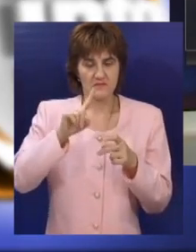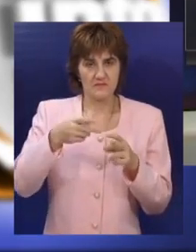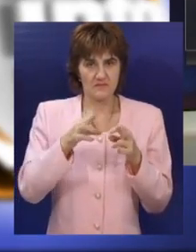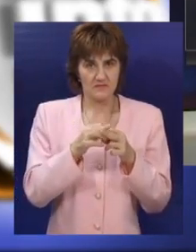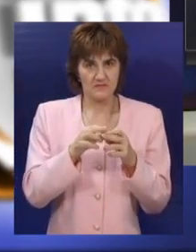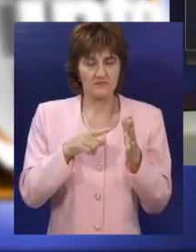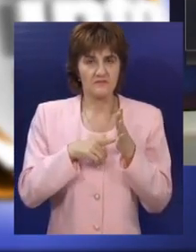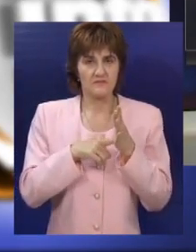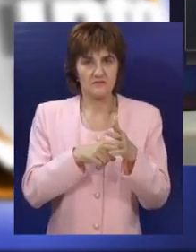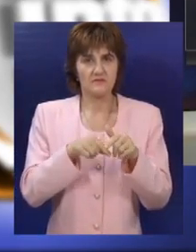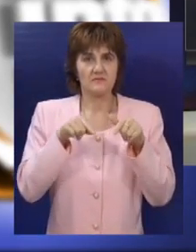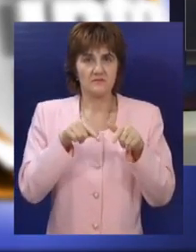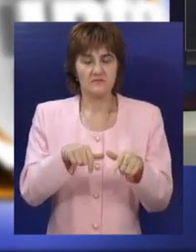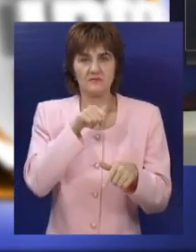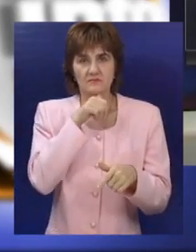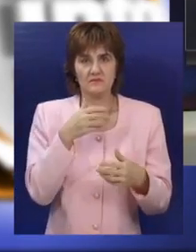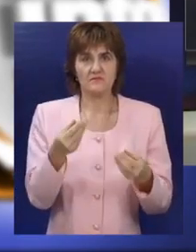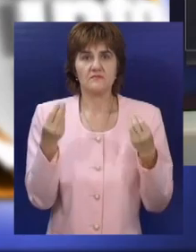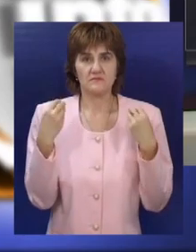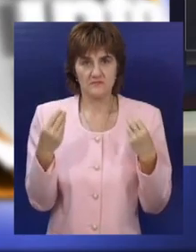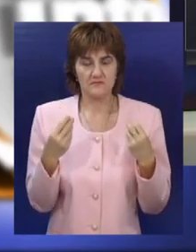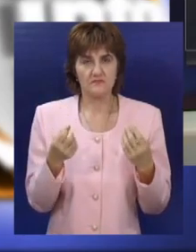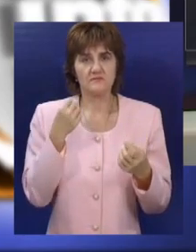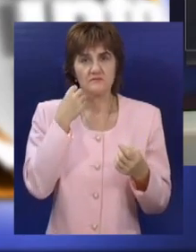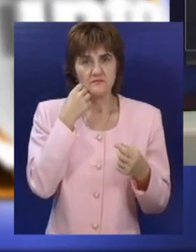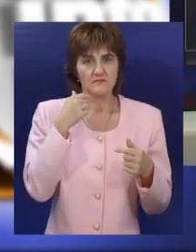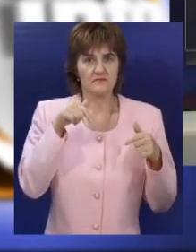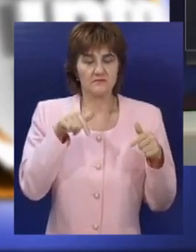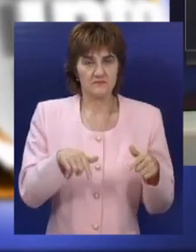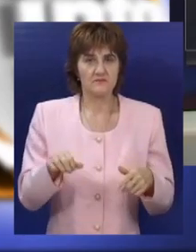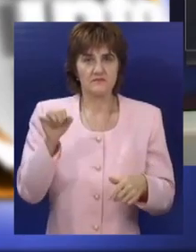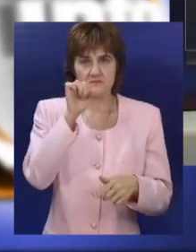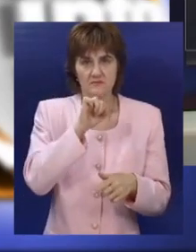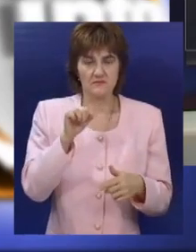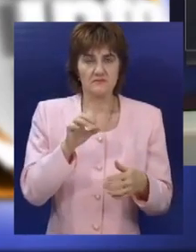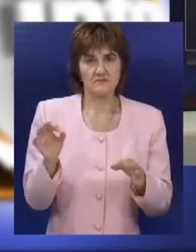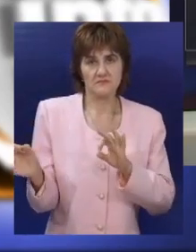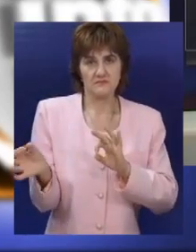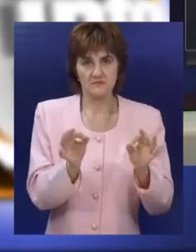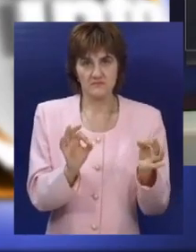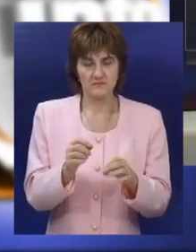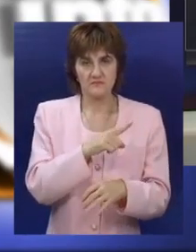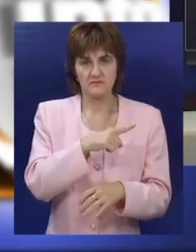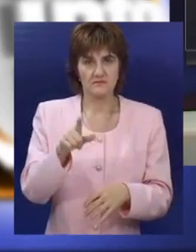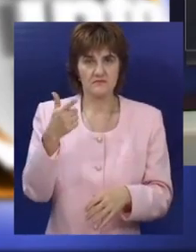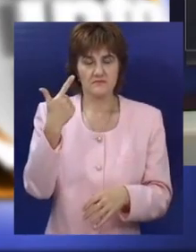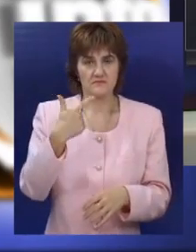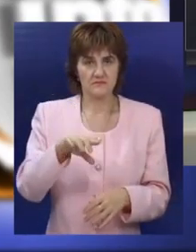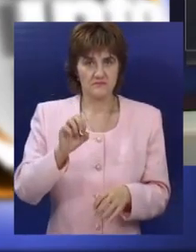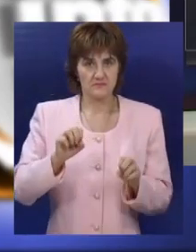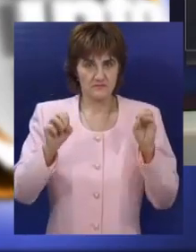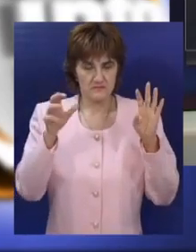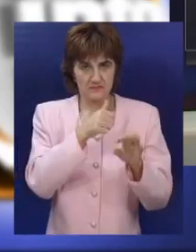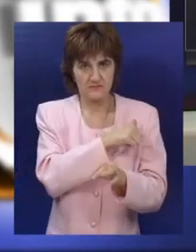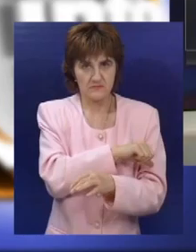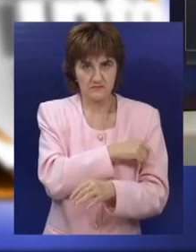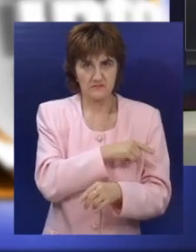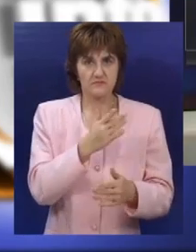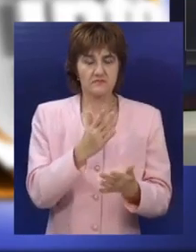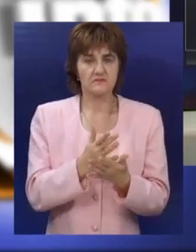Segedin-Reske-Horgoš-Subotica-Bačalmaš-Baja pokazala je da je ova pruga rentabilna. Ako se iz evropskih fondova obezbede sredstva do 2019. na